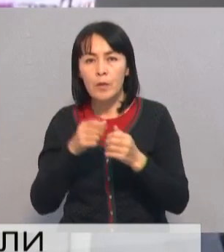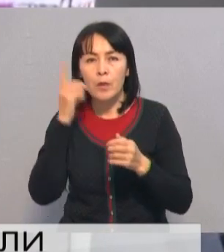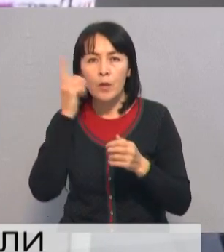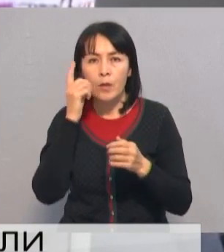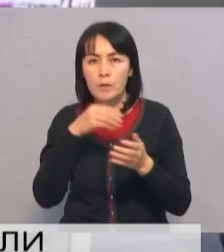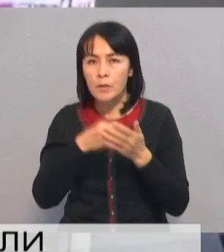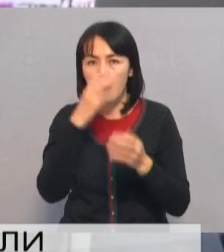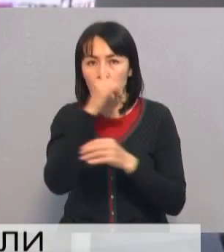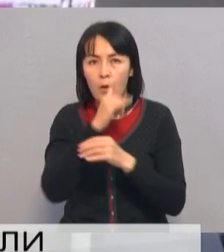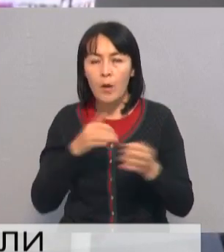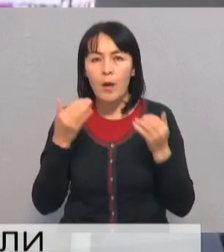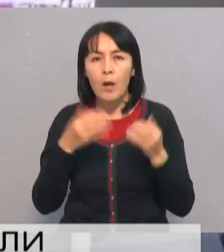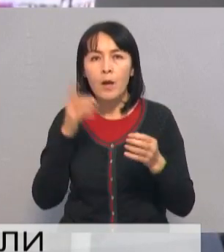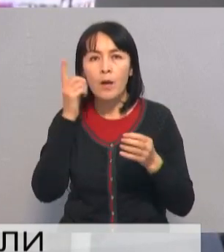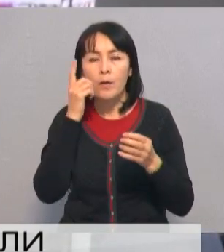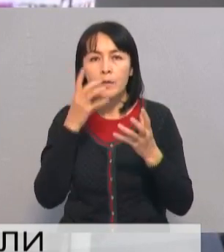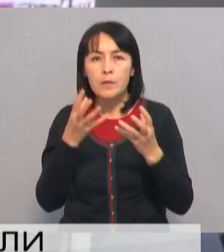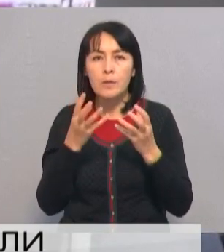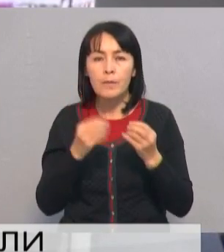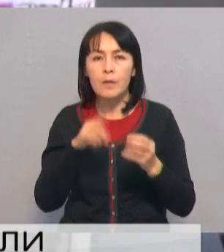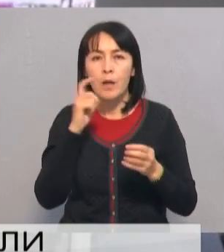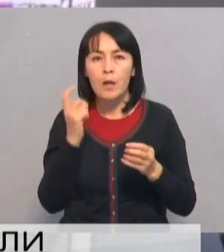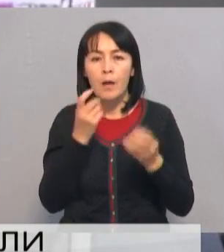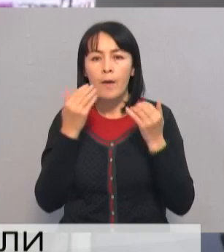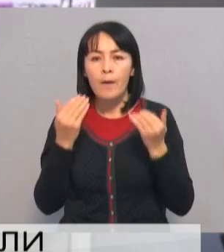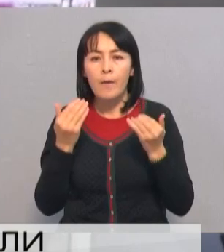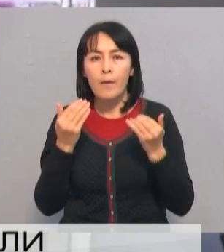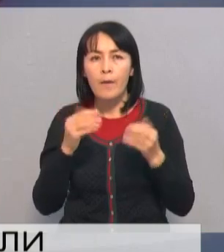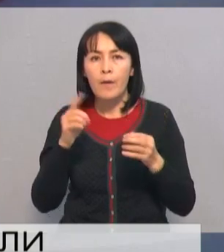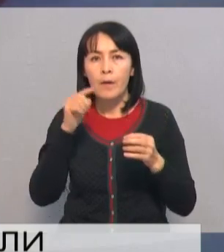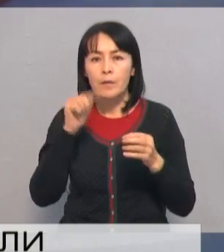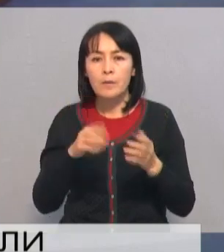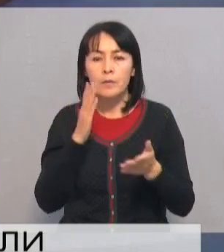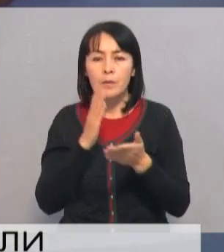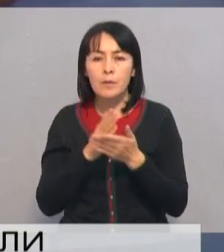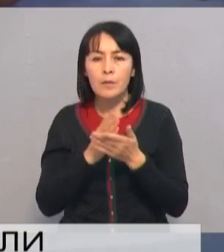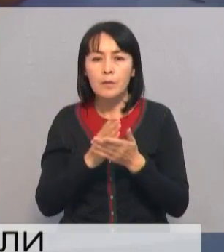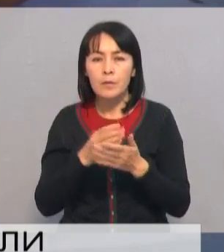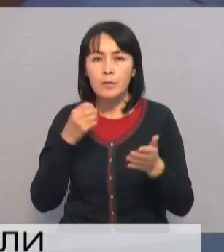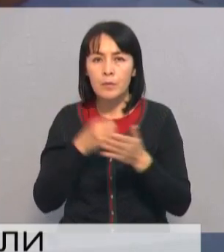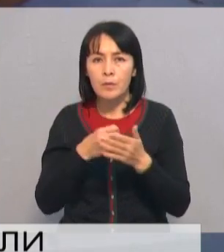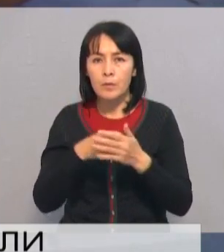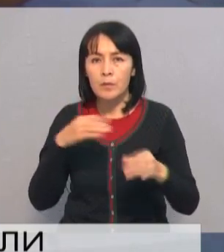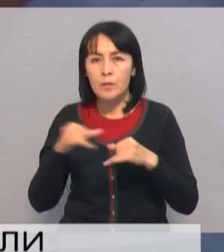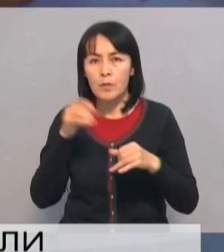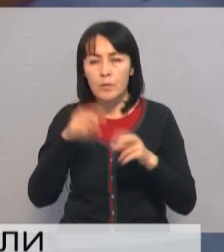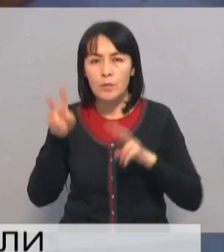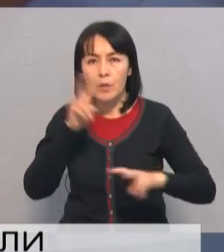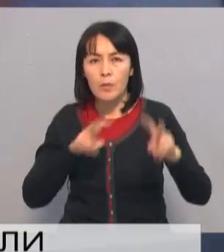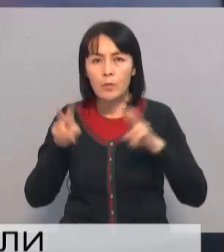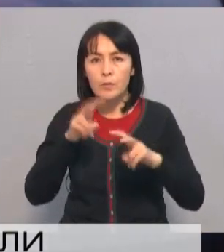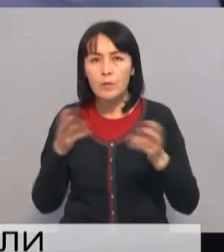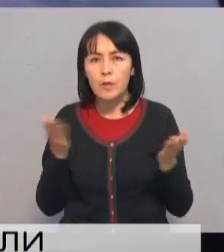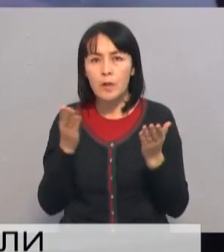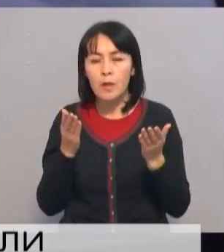сбыть не успел. Гаджет изъяли и вернули владельцу. Выяснилось, что молодой человек до совершения данного преступления уже находился в розыске,